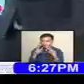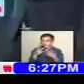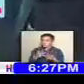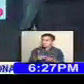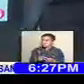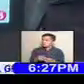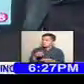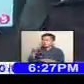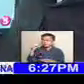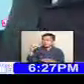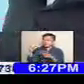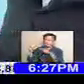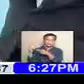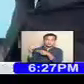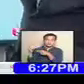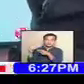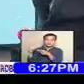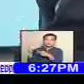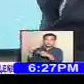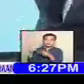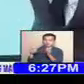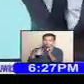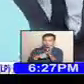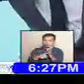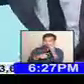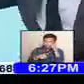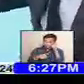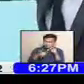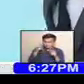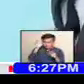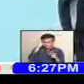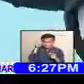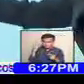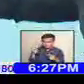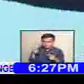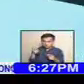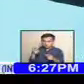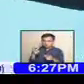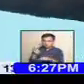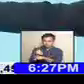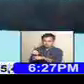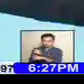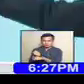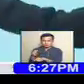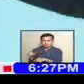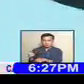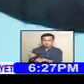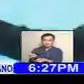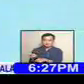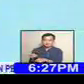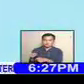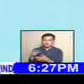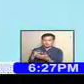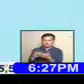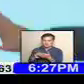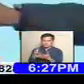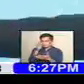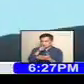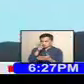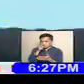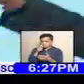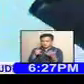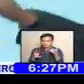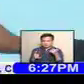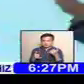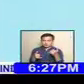Ang kulay orange po, yan po ang mga bumoto para kay Bongbong Marcos. Halos solid po dito po sa bahagi ito ng Luzon. Ang mga dilaw